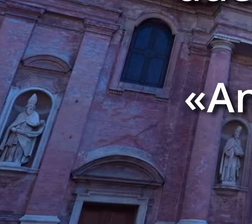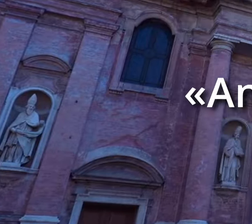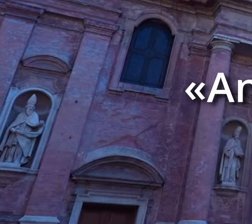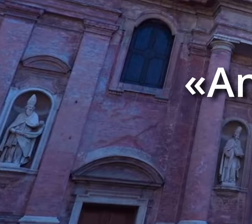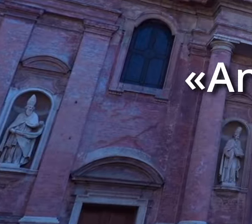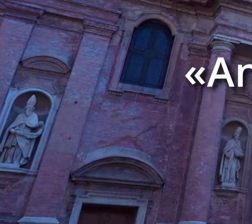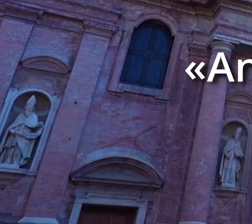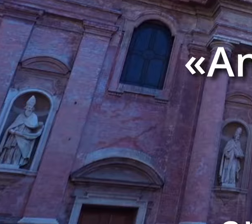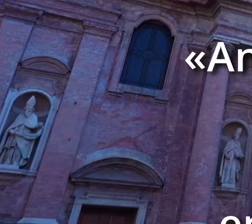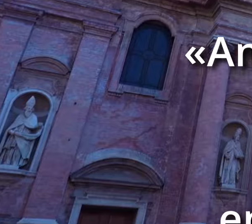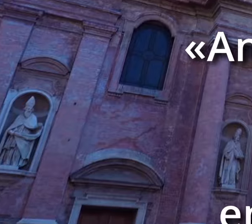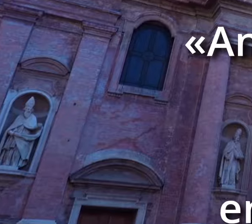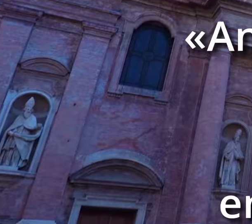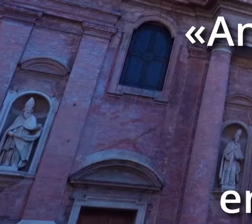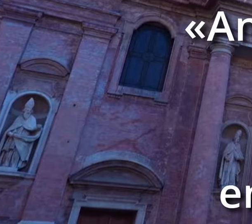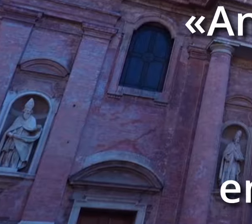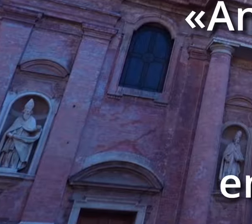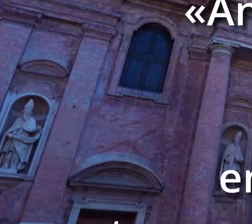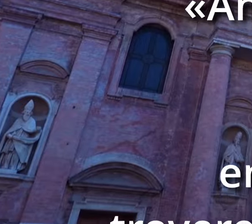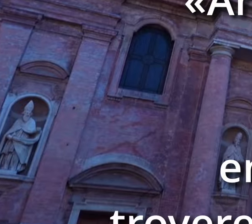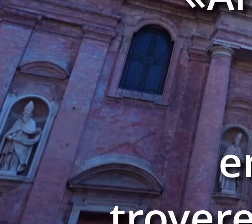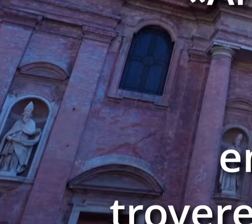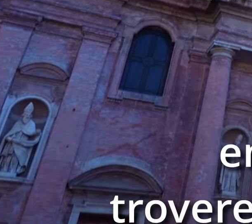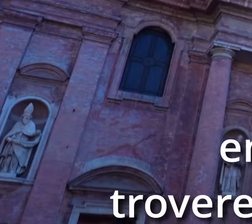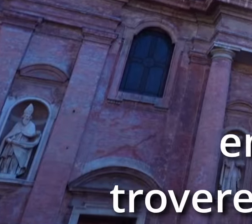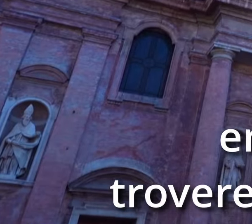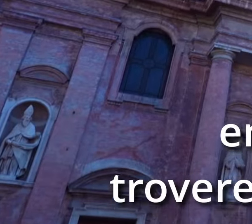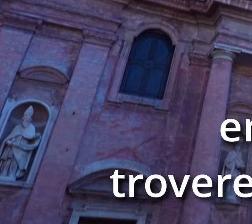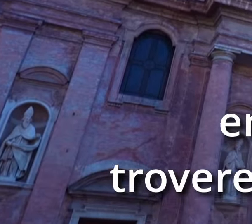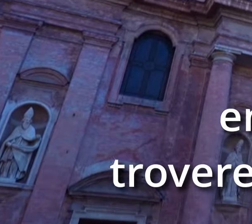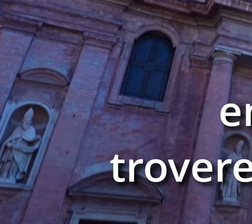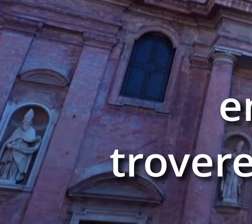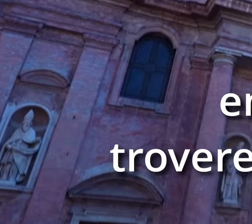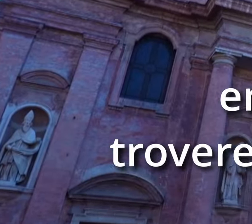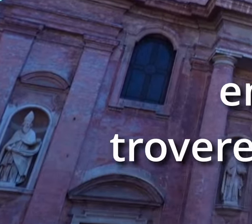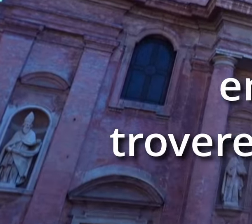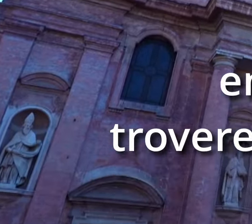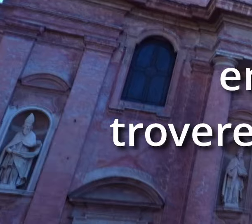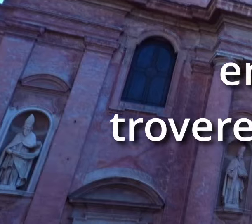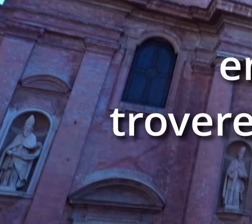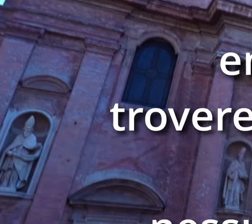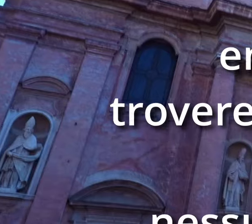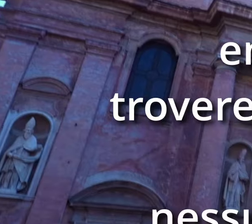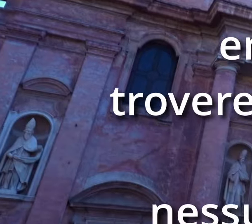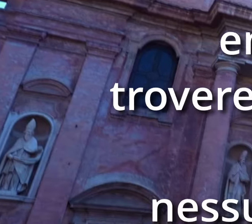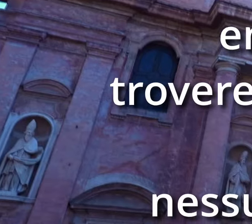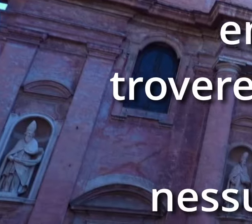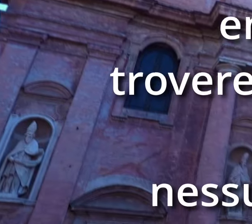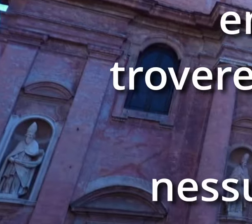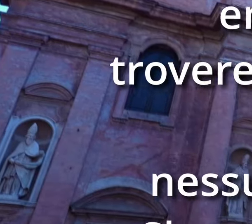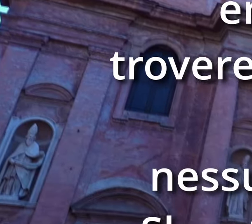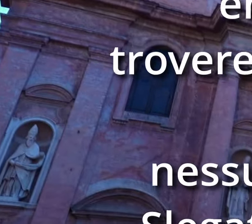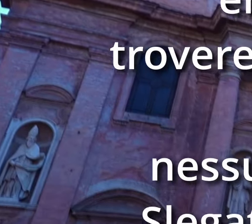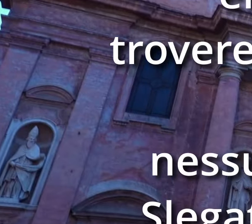di fronte a voi e subito entrando in esso troverete un puledro legato sul quale nessuno è